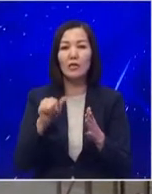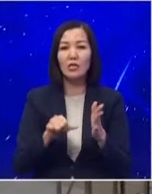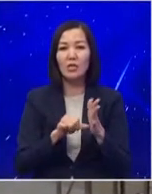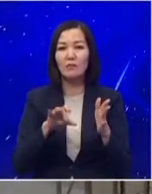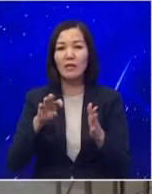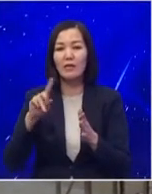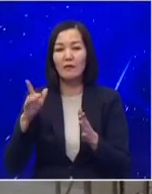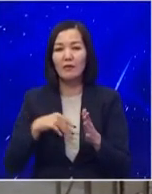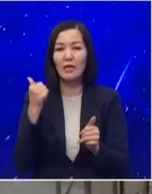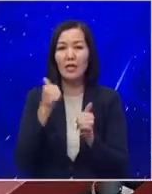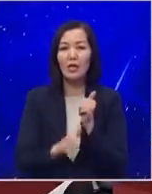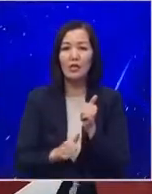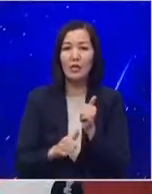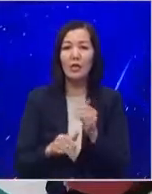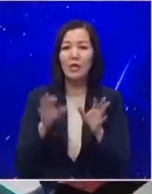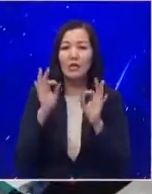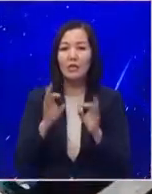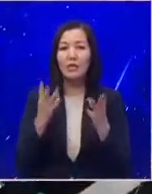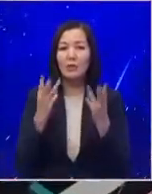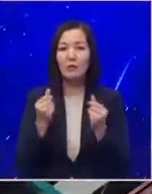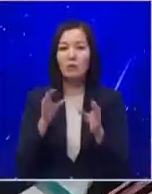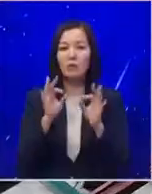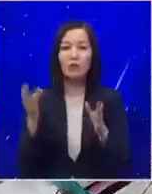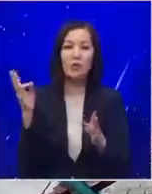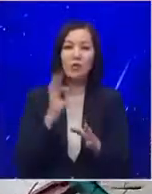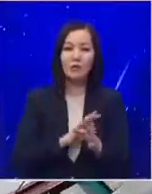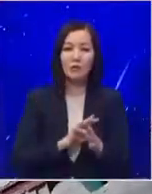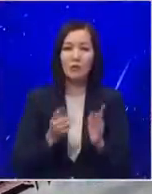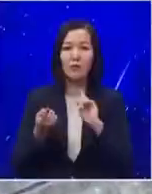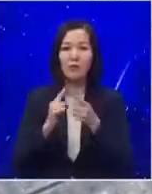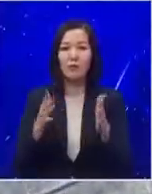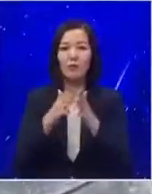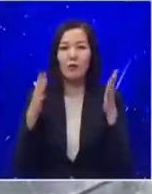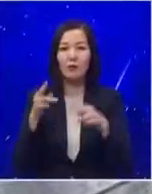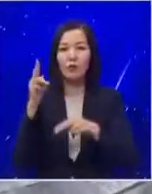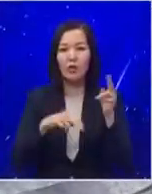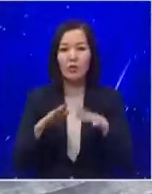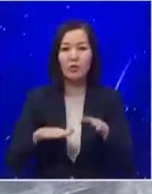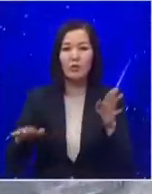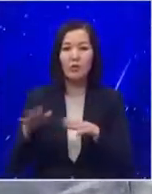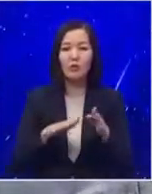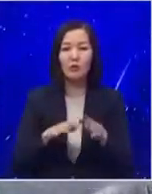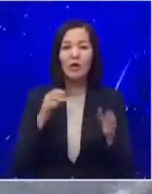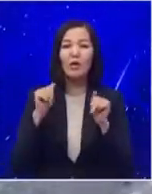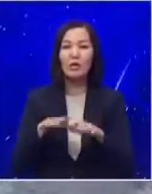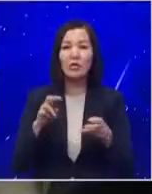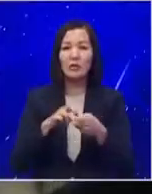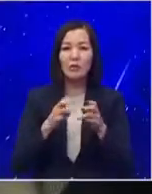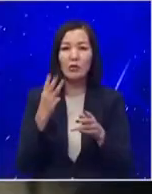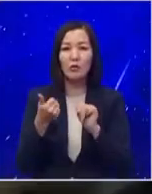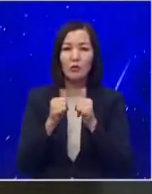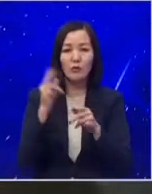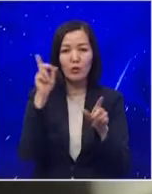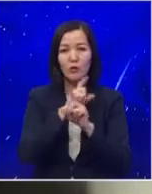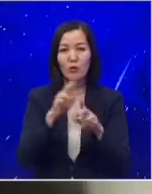тенге каждая копейка должна быть освоен а так алматинская область превратилась в большую строительную площадку для решения проблемы 3 смены школ